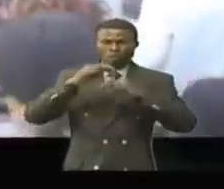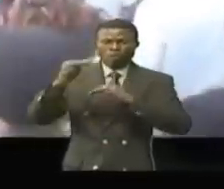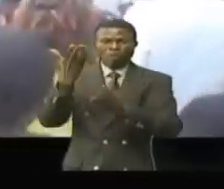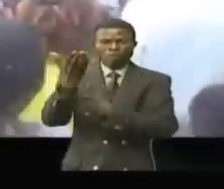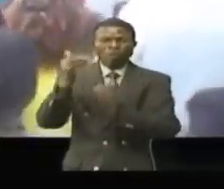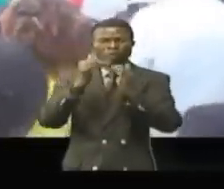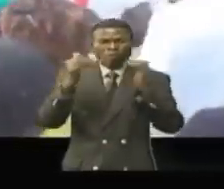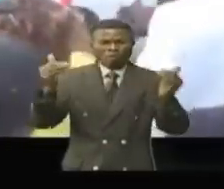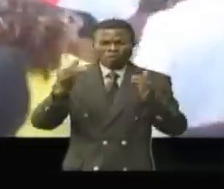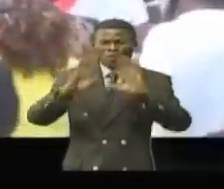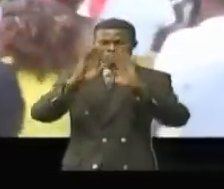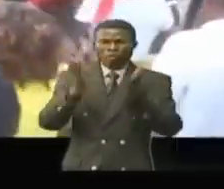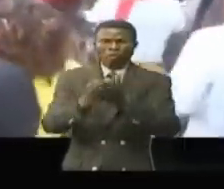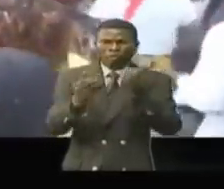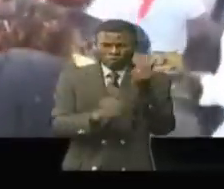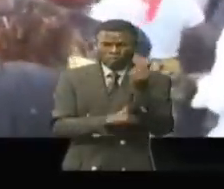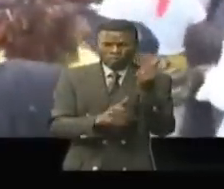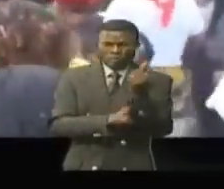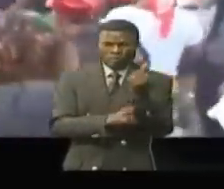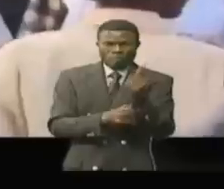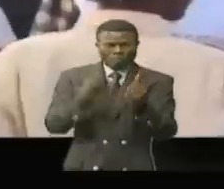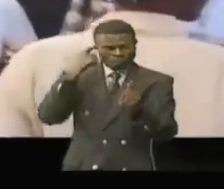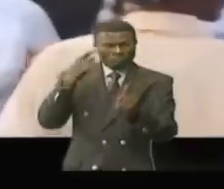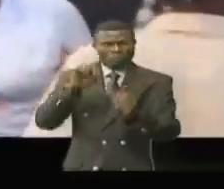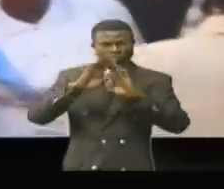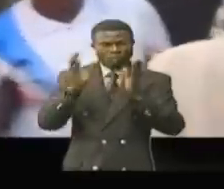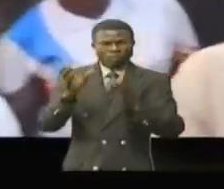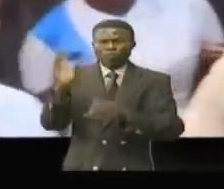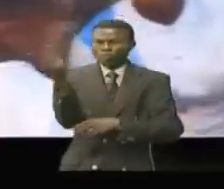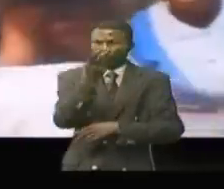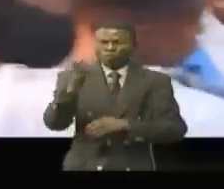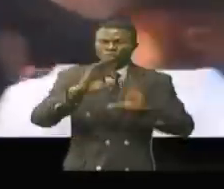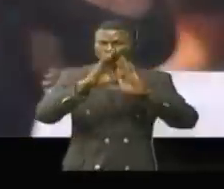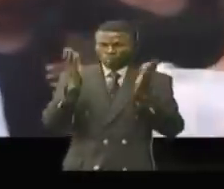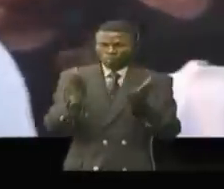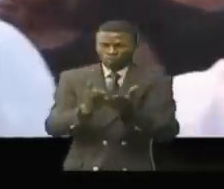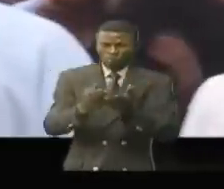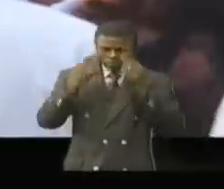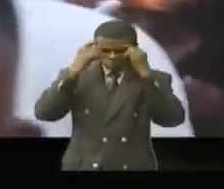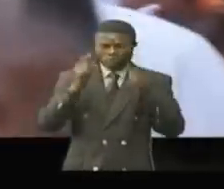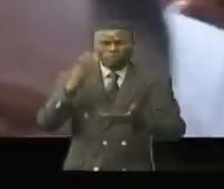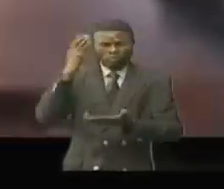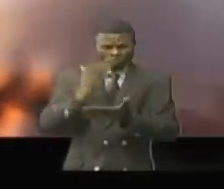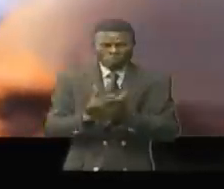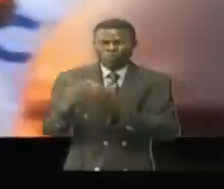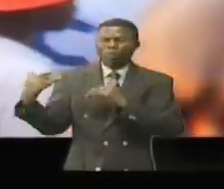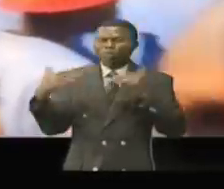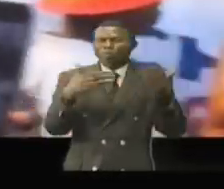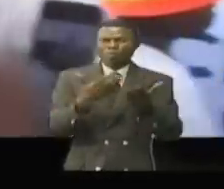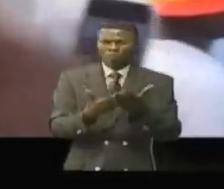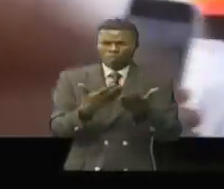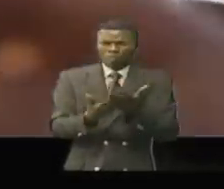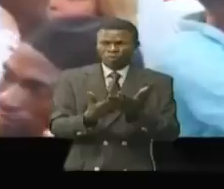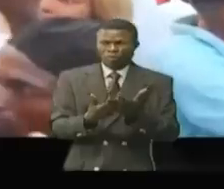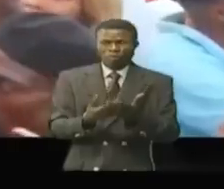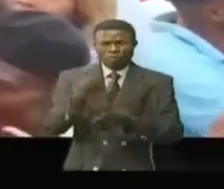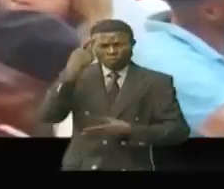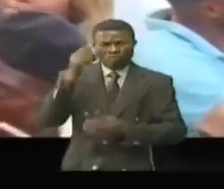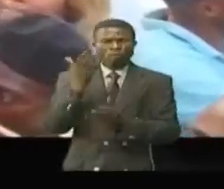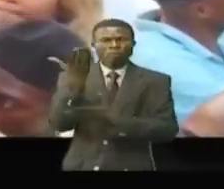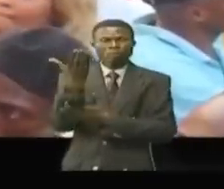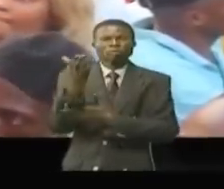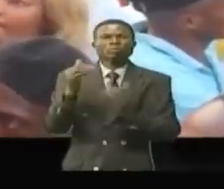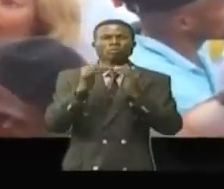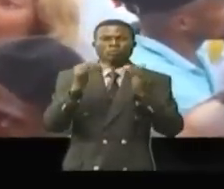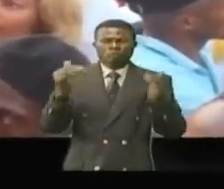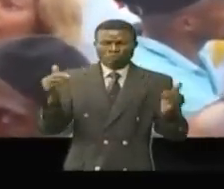et d'unité. Pour les deux communautés, Teke et Aka, qui ont décidé d'enterrer la hache de guerre. Le message est à paix.